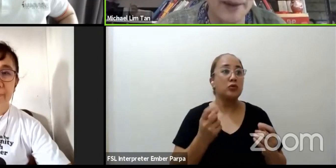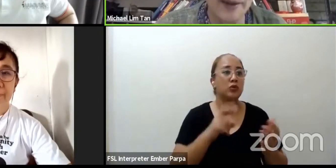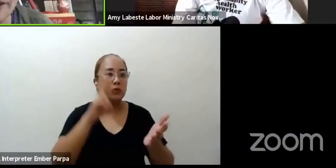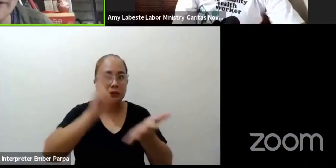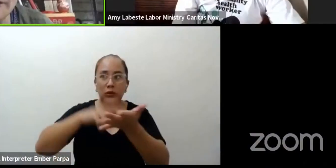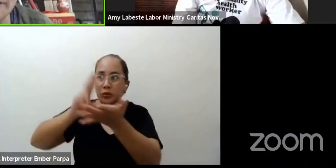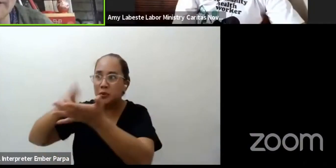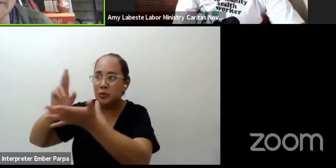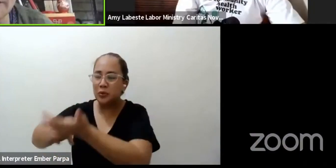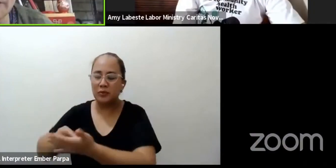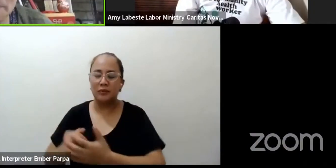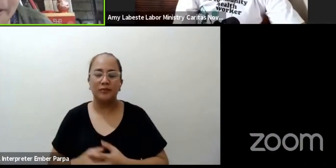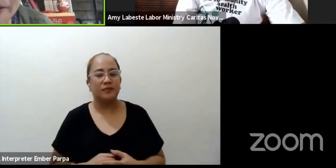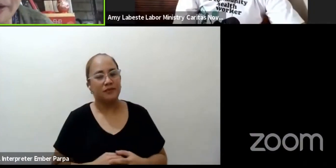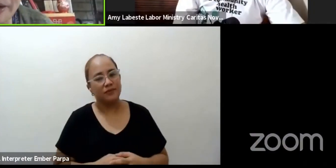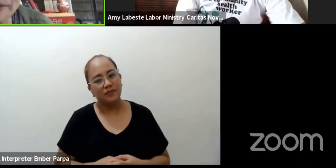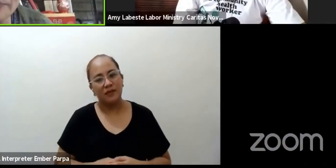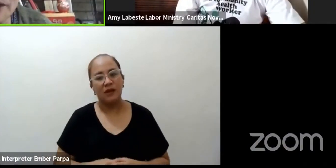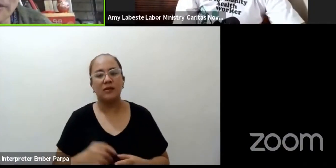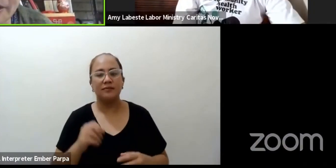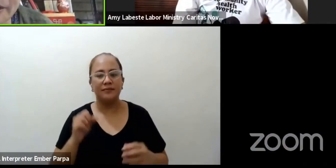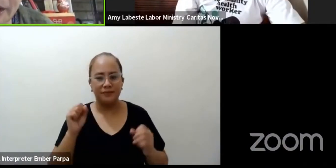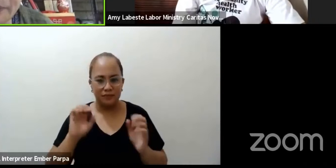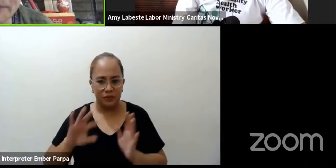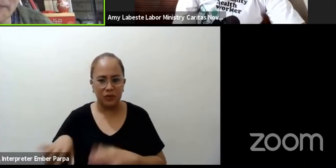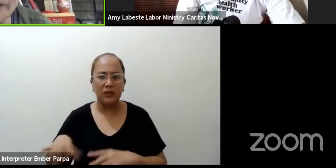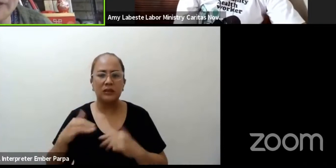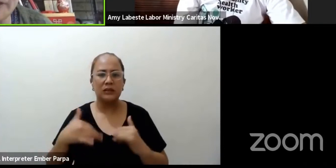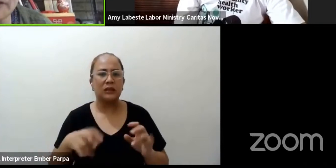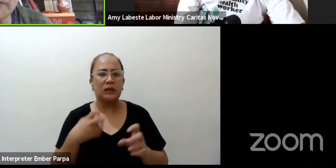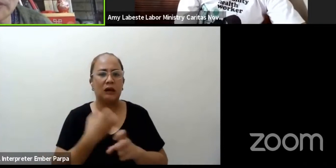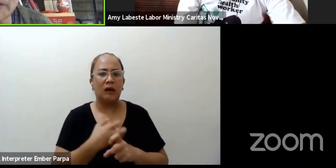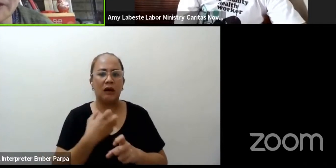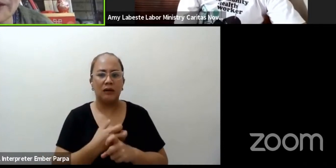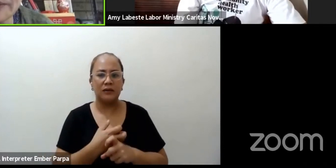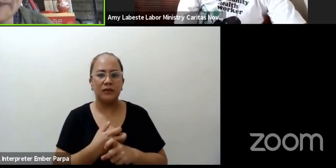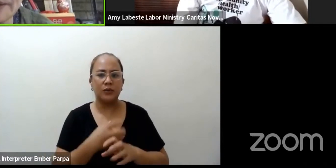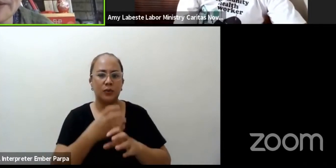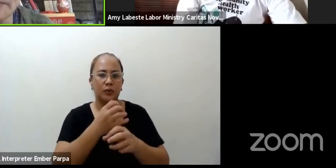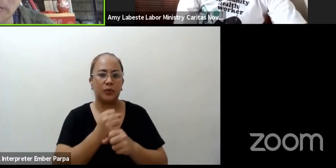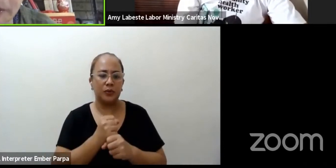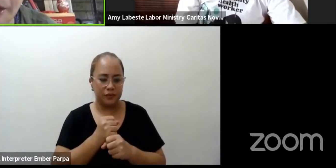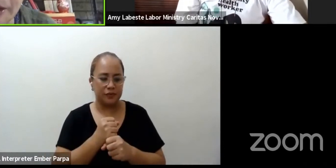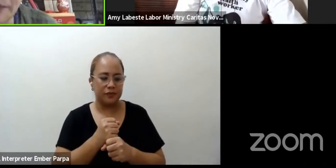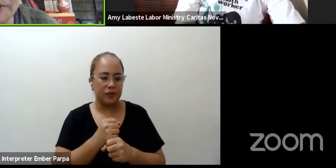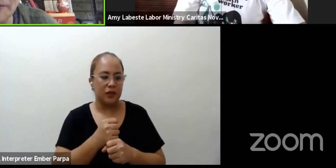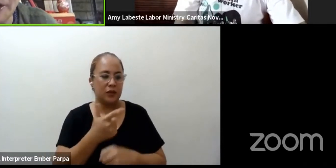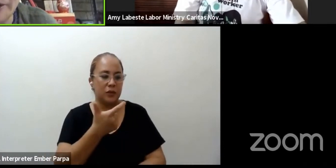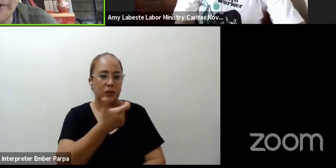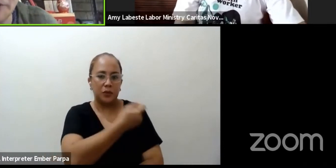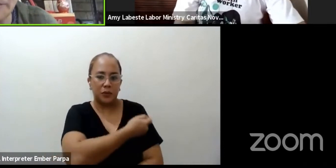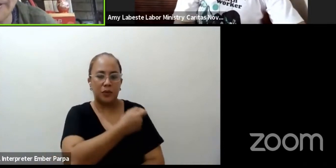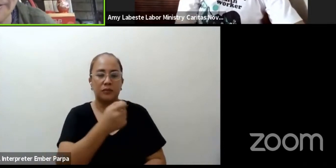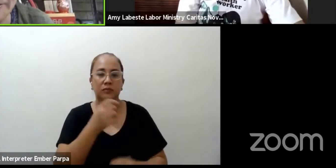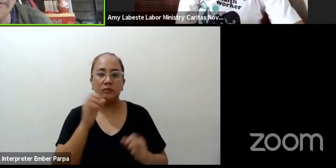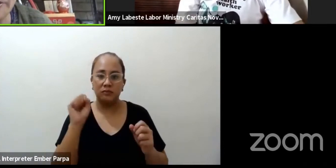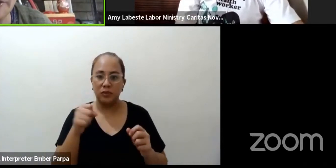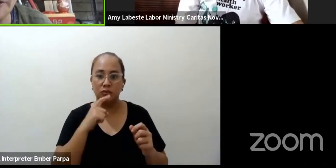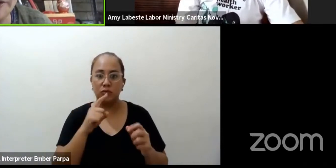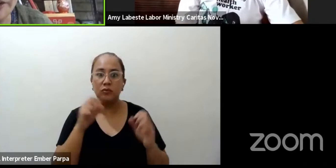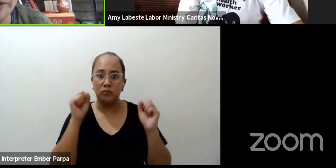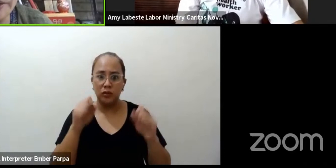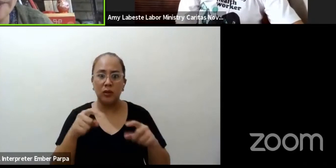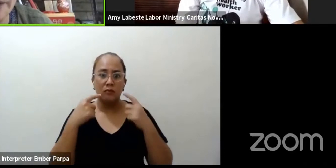nga. And despite that, medyo nahirapan pa rin na kumuha ng bakuna even if you are eligible as a